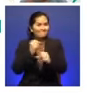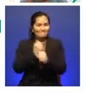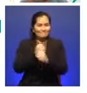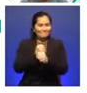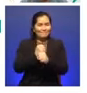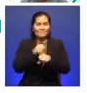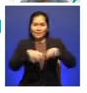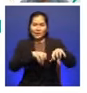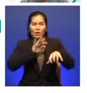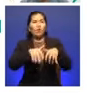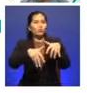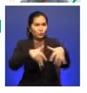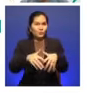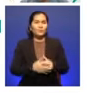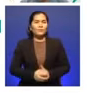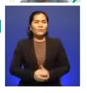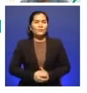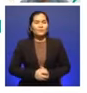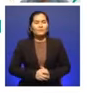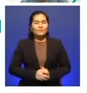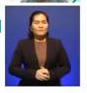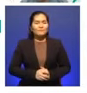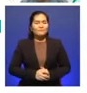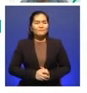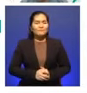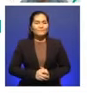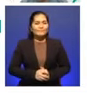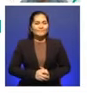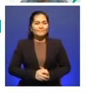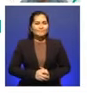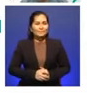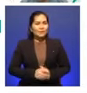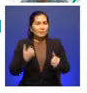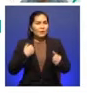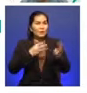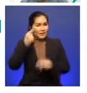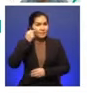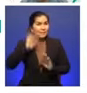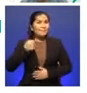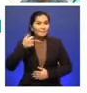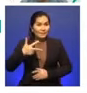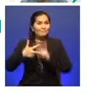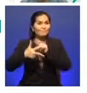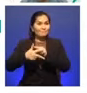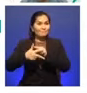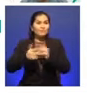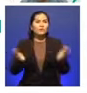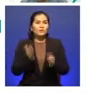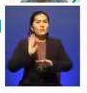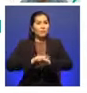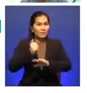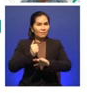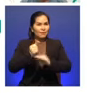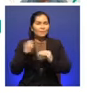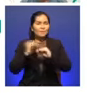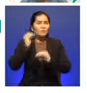ในพื้นที่นะครับแล้วก็โดยใช้สารฐานคิดด้วยกันนะครับคือการสร้างศักยภาพและเพิ่มขีดความสามารถ